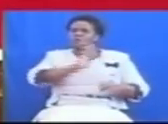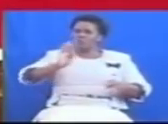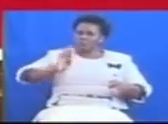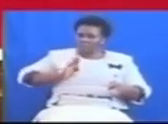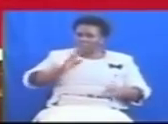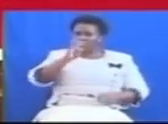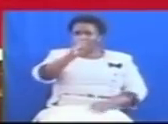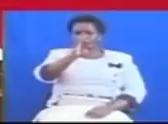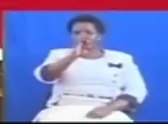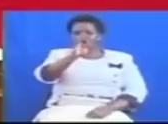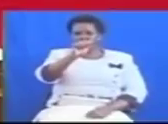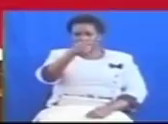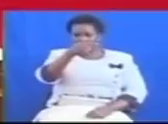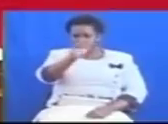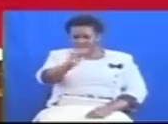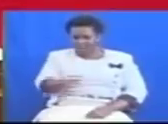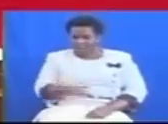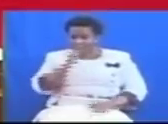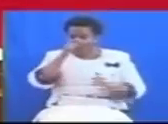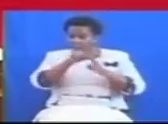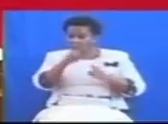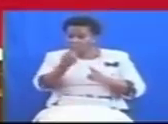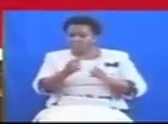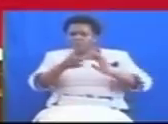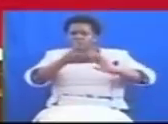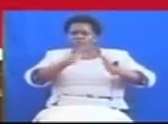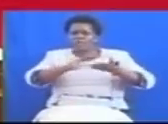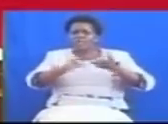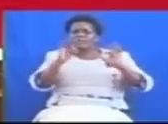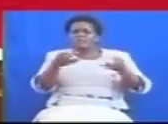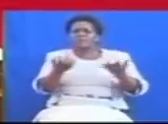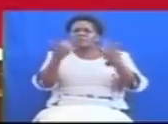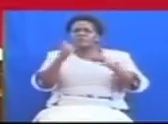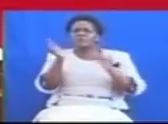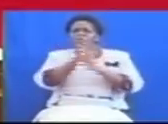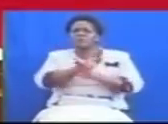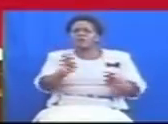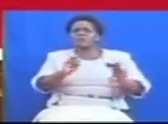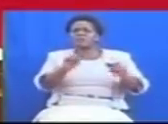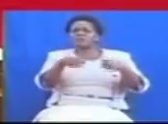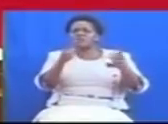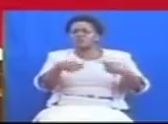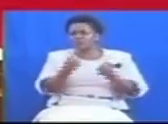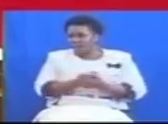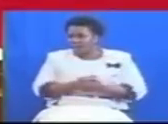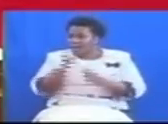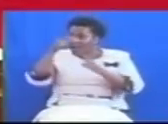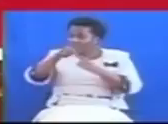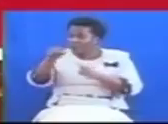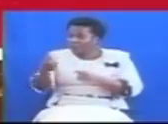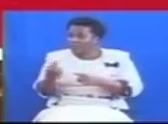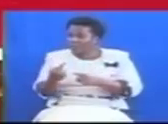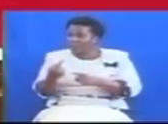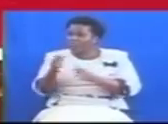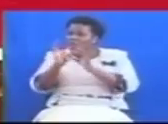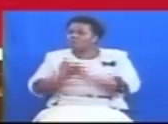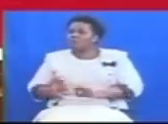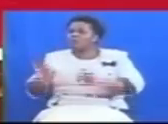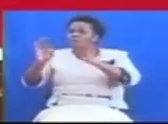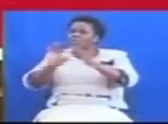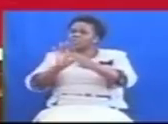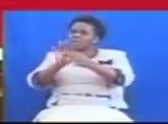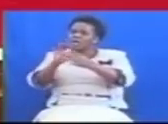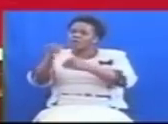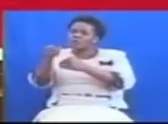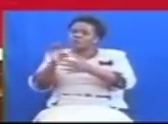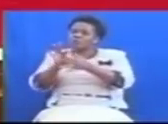la kukubaliana namna bora ya kumaliza mgogoro huu ili kuboresha mahusiano ya ujirani mwema kati ya mmiliki na wananchi